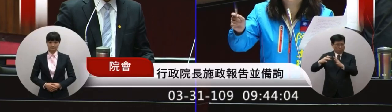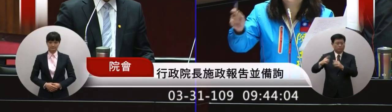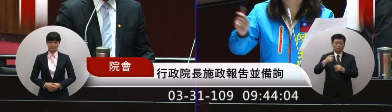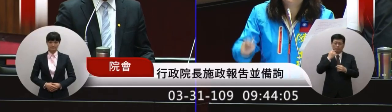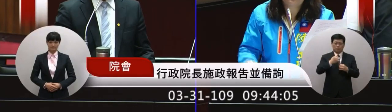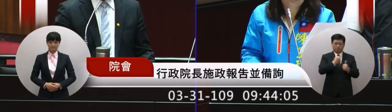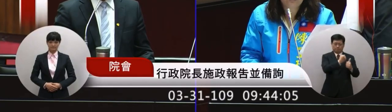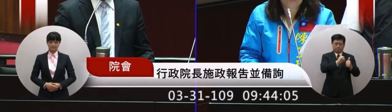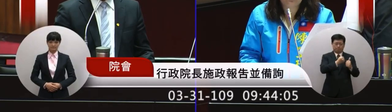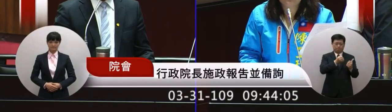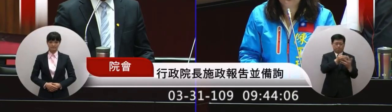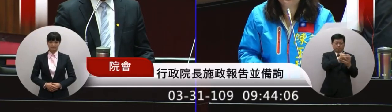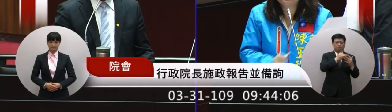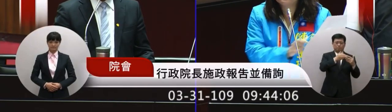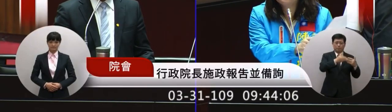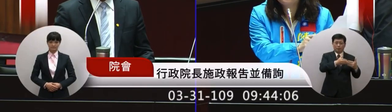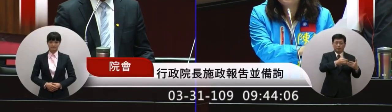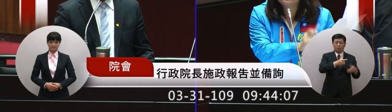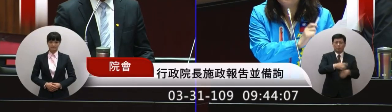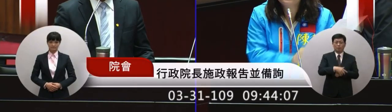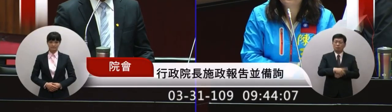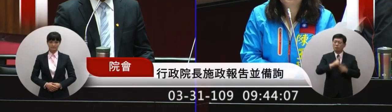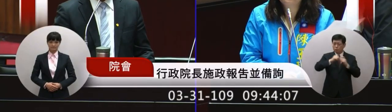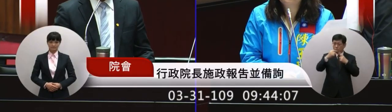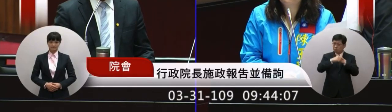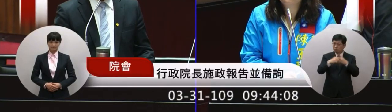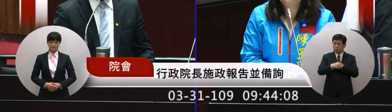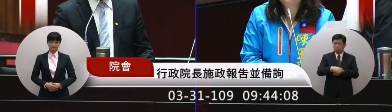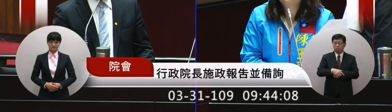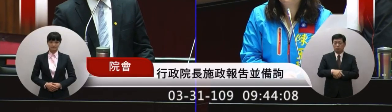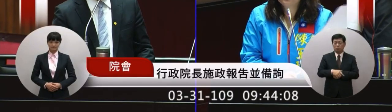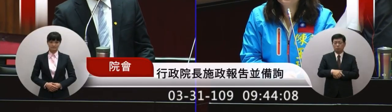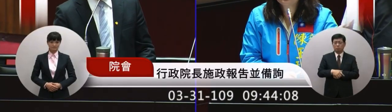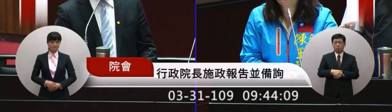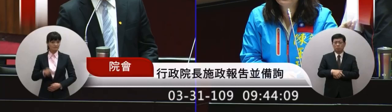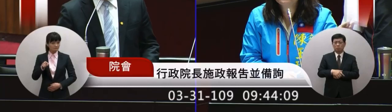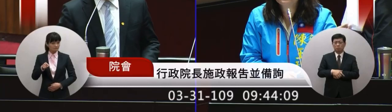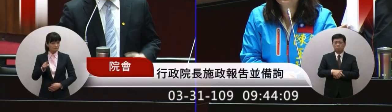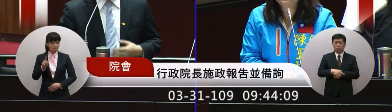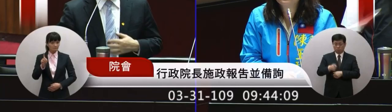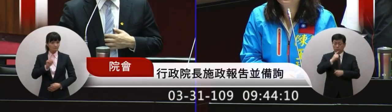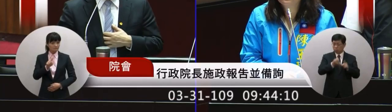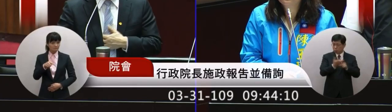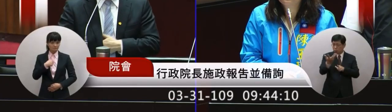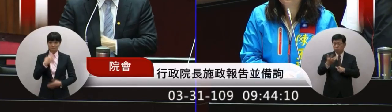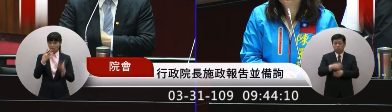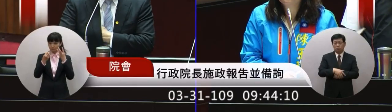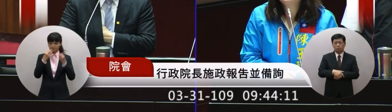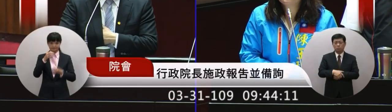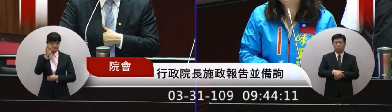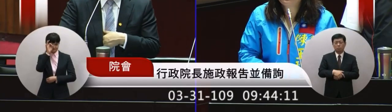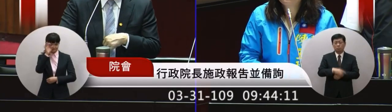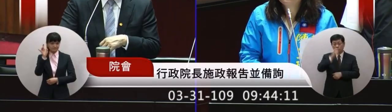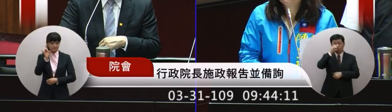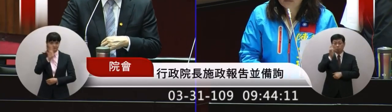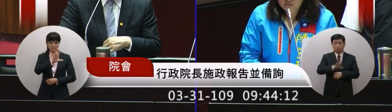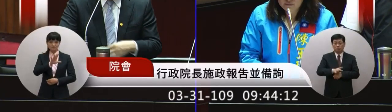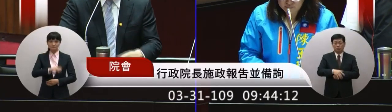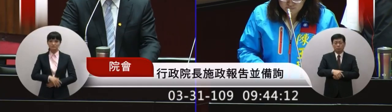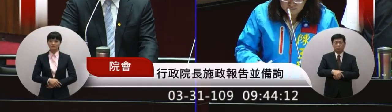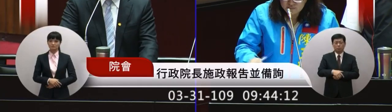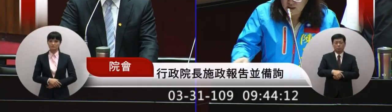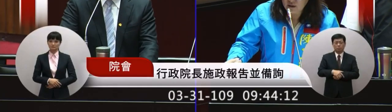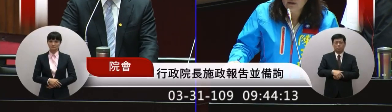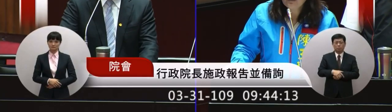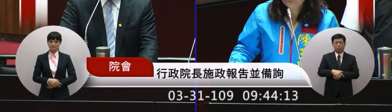军，以利本岛战力保存。您回去研究一下。 这个我不了解。 这是公开的资讯。 也没有看过。 你没看过。 报告等